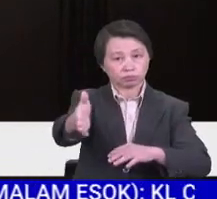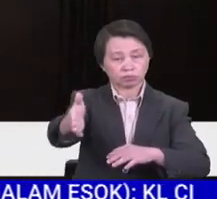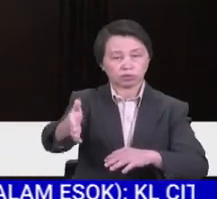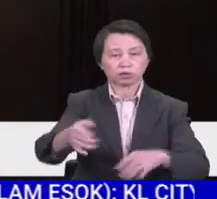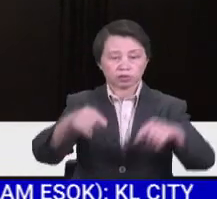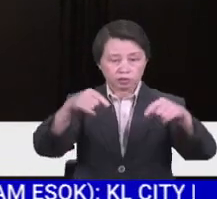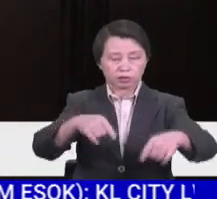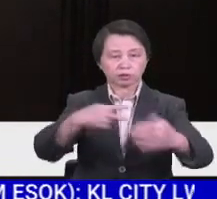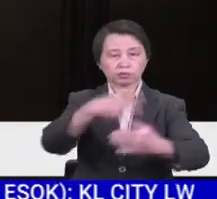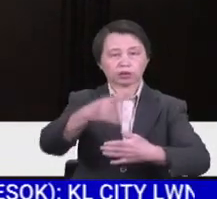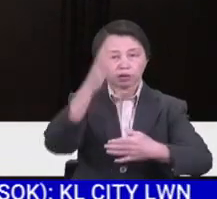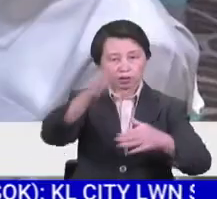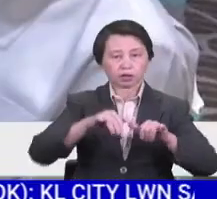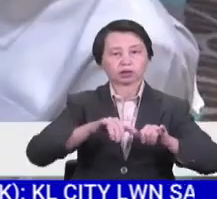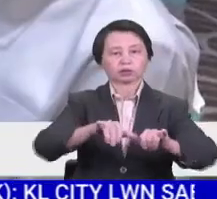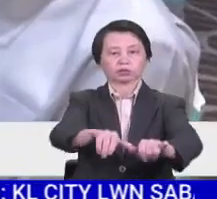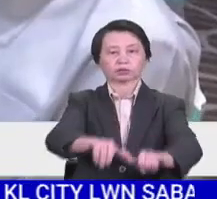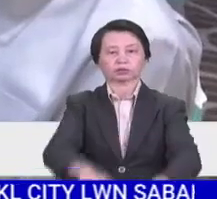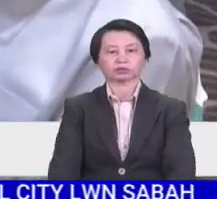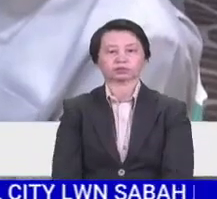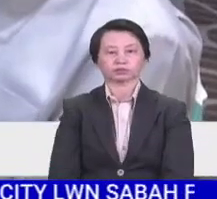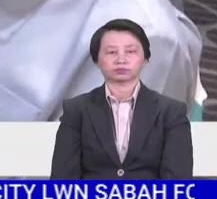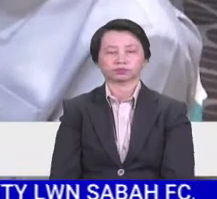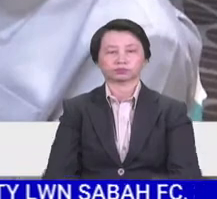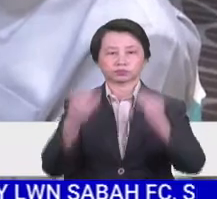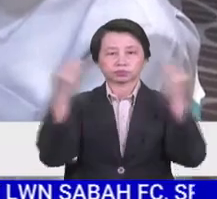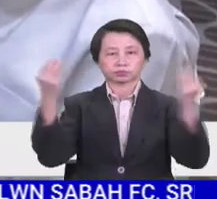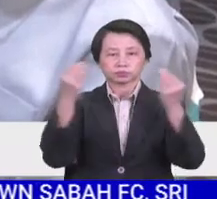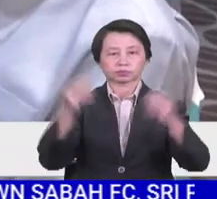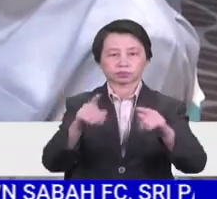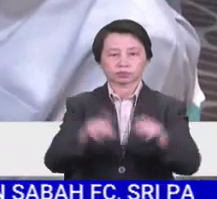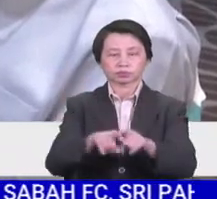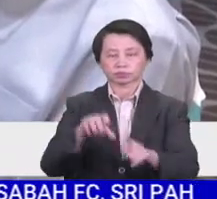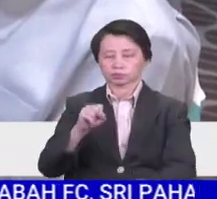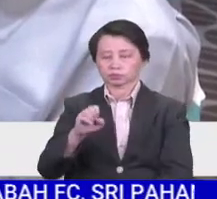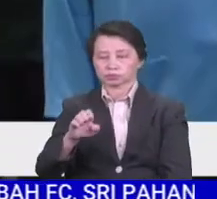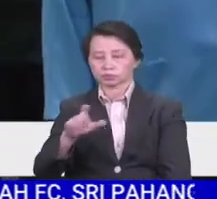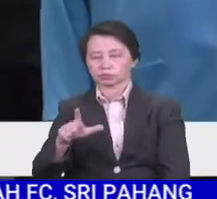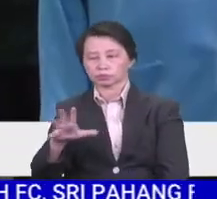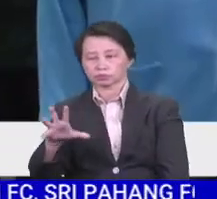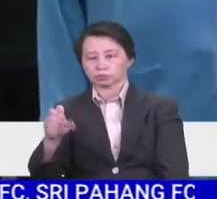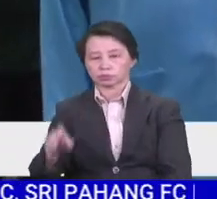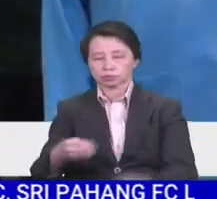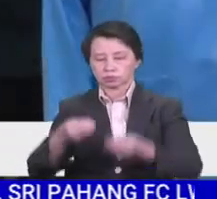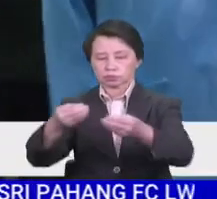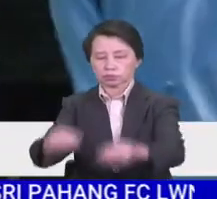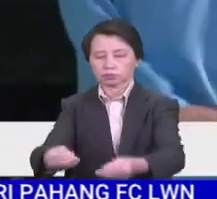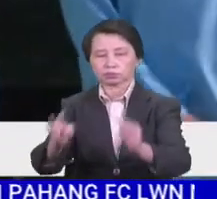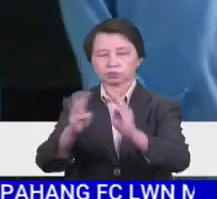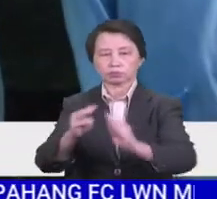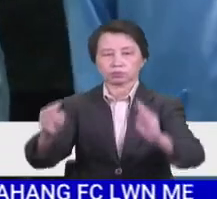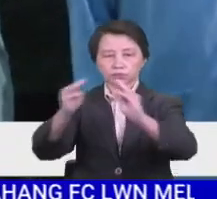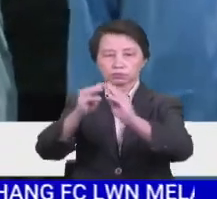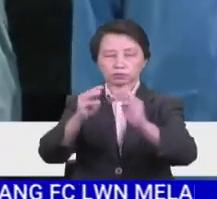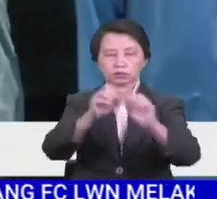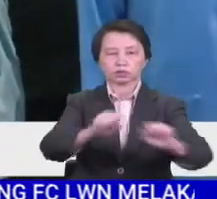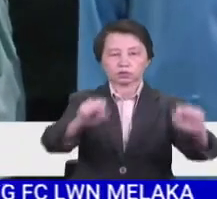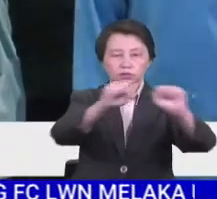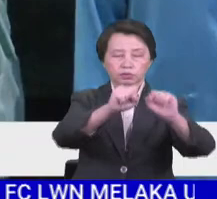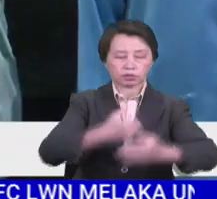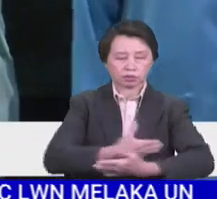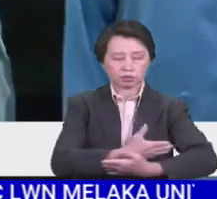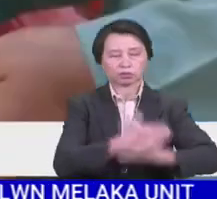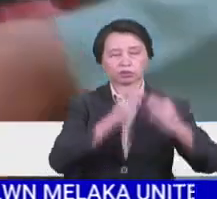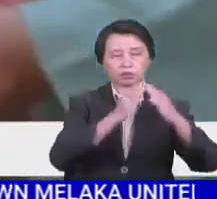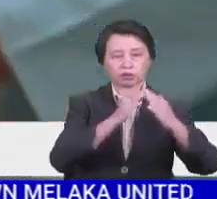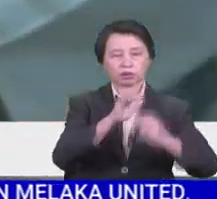akan diteruskanlah dalam Majlis sama setko juga menyampaikan sumbangan kepada beberapa masjid Surau dan rumah anak